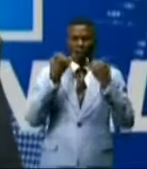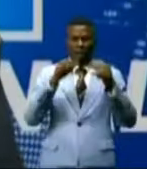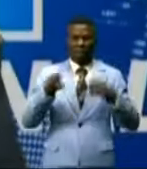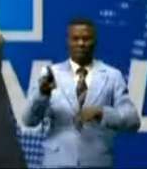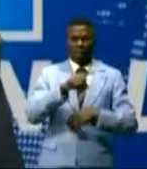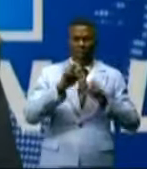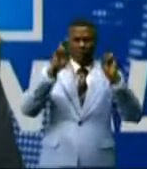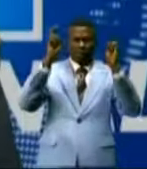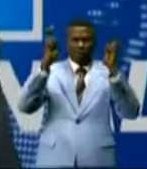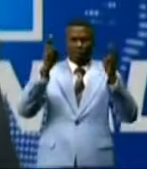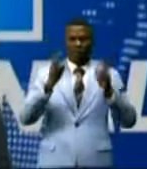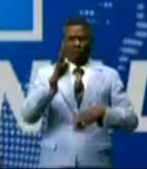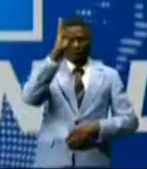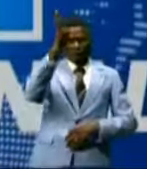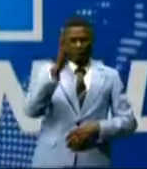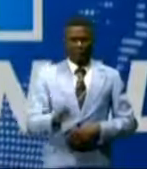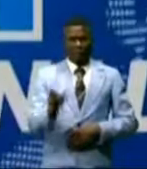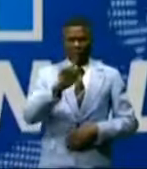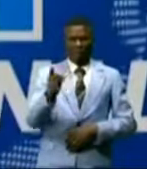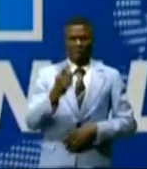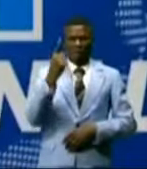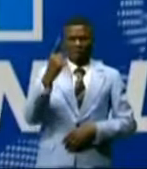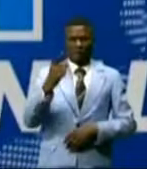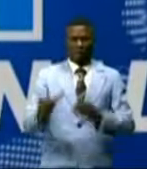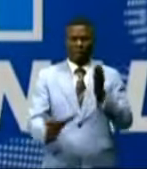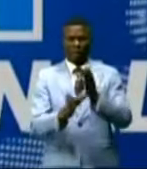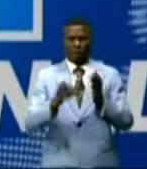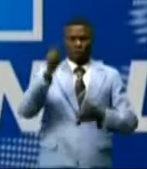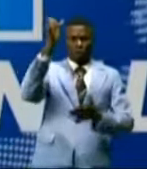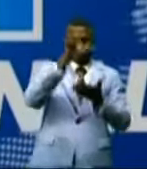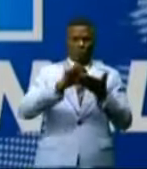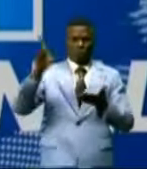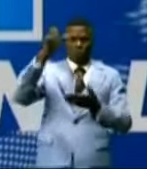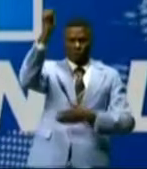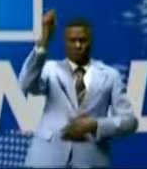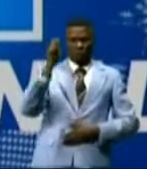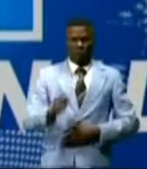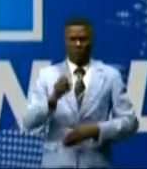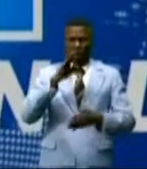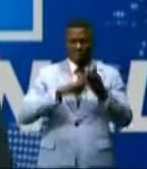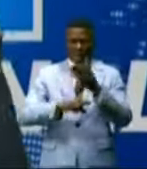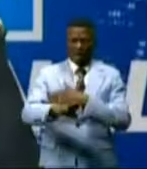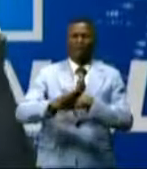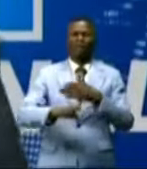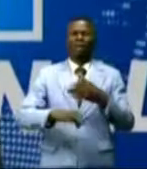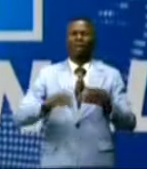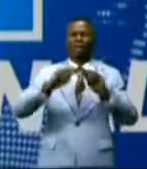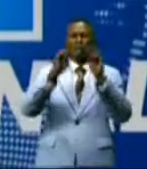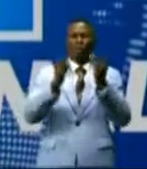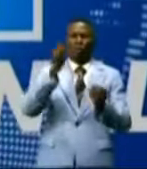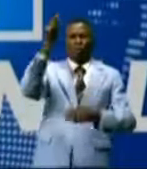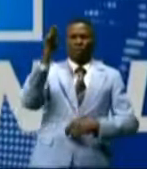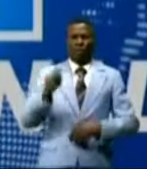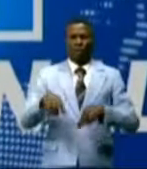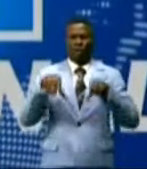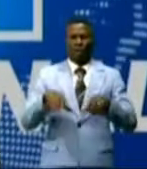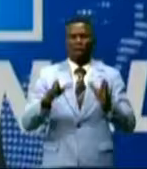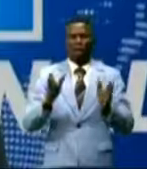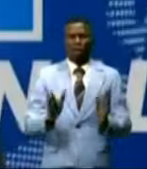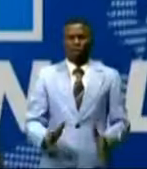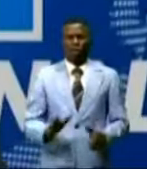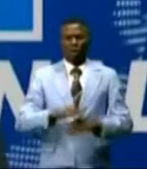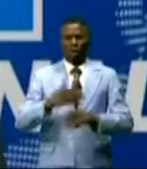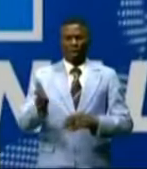l'entame de ce journal, 431 nouveaux sous-lieutenants viennent de grossir le rang des officiers au sein de l'armée congolaise après